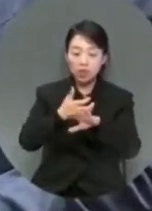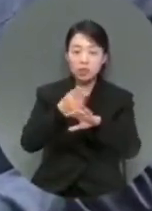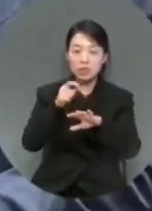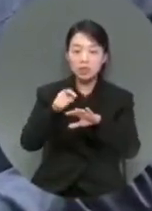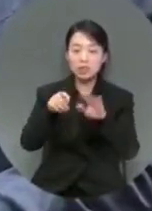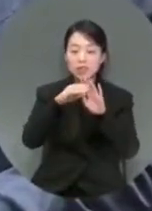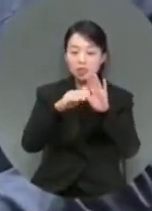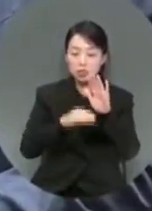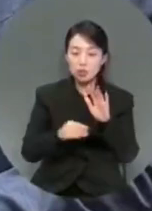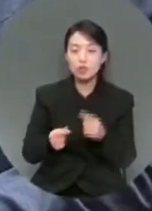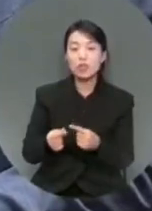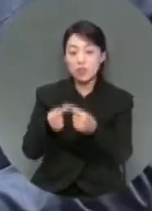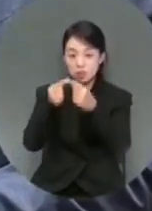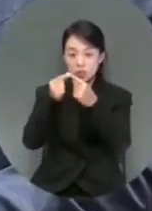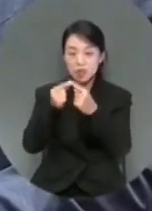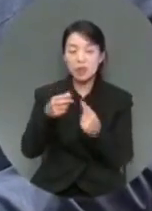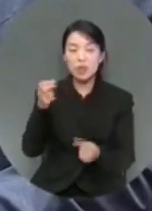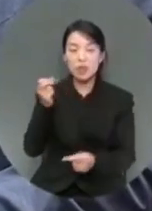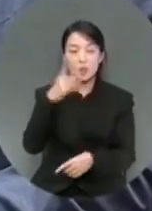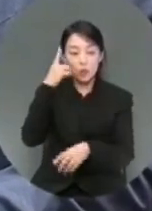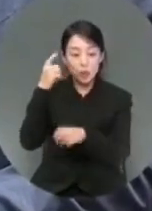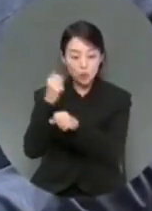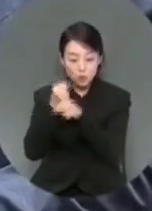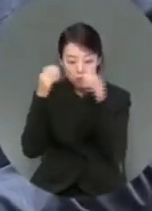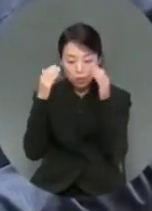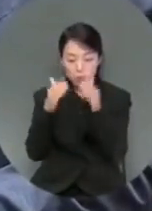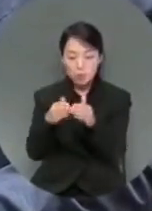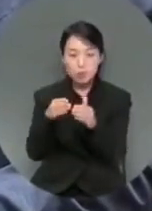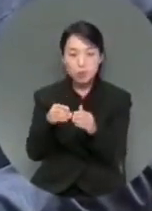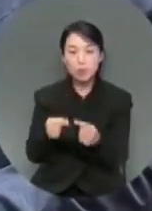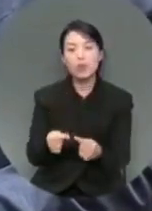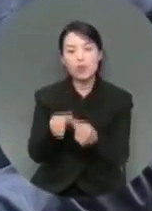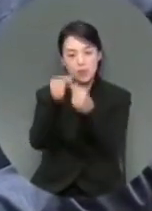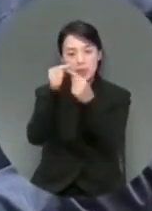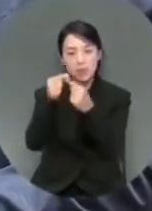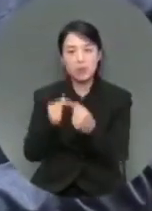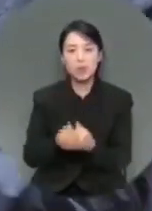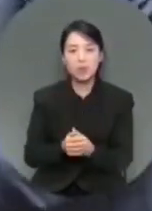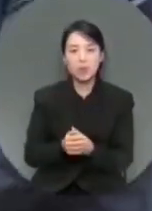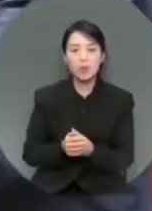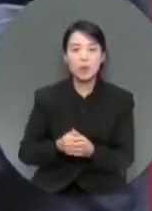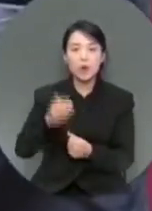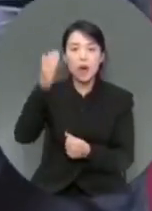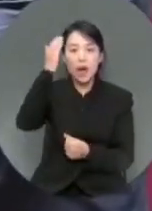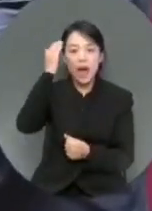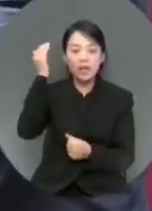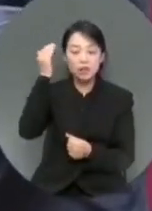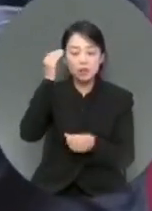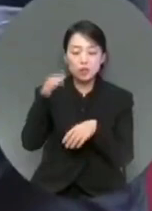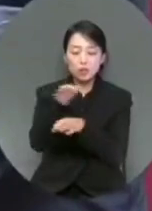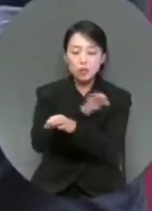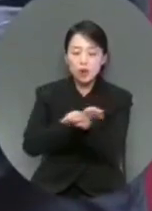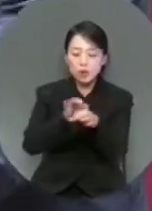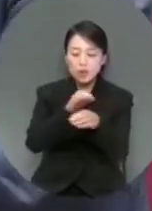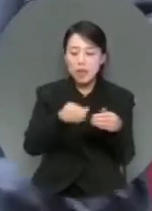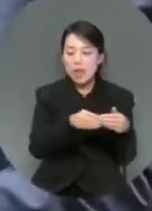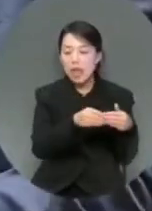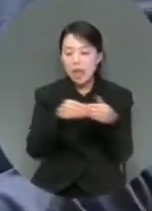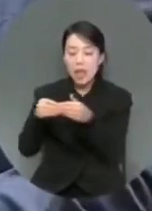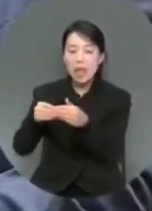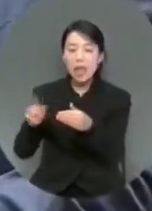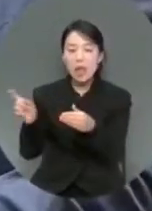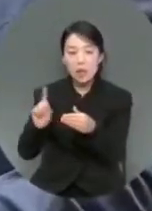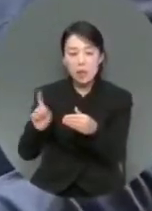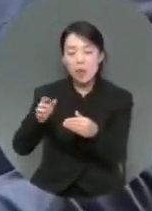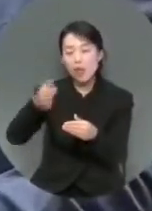1위고요. 뭐 R&D 집중도 세계 1위. 이렇게 사실은 한국 경제의 미래 성장 동력을 이끌어가는 부분이 기술 아니겠습니까?